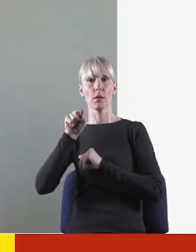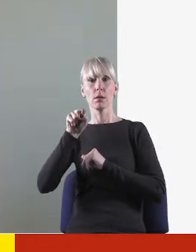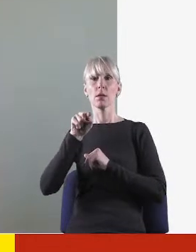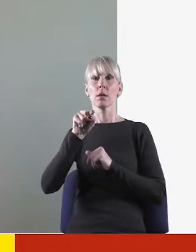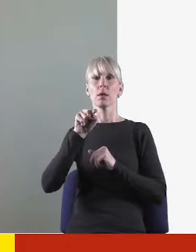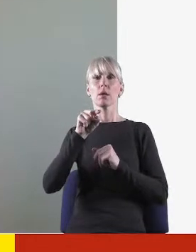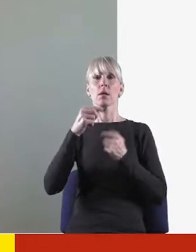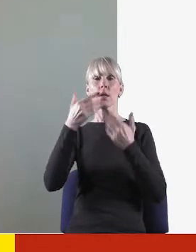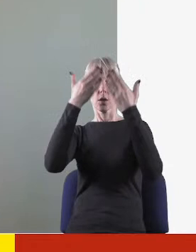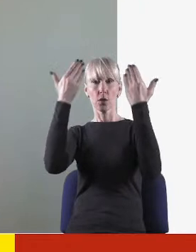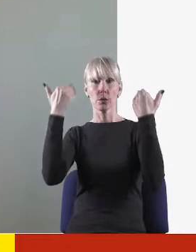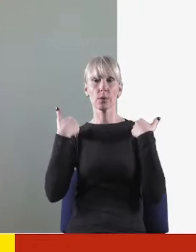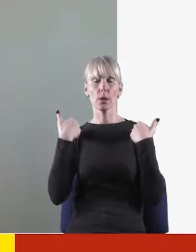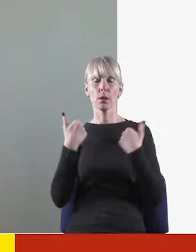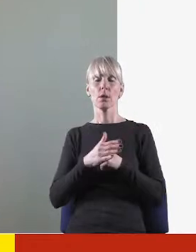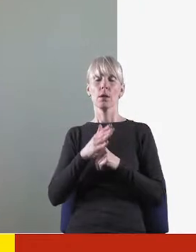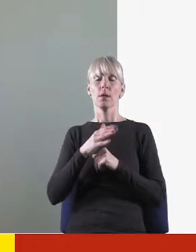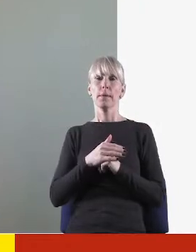tym, że